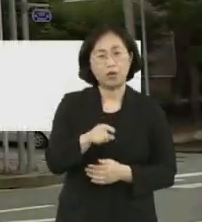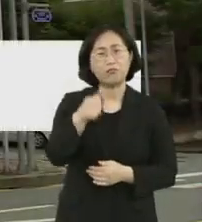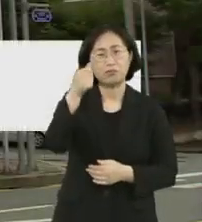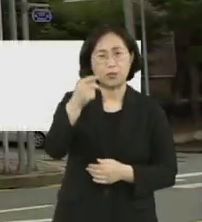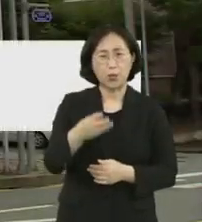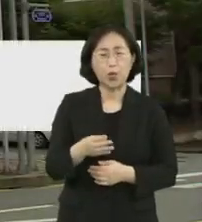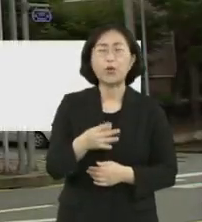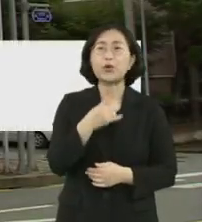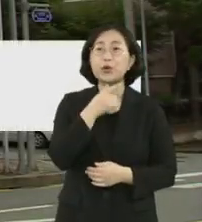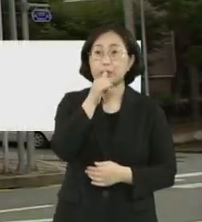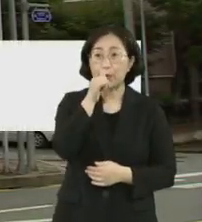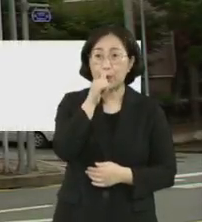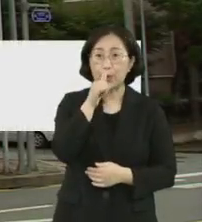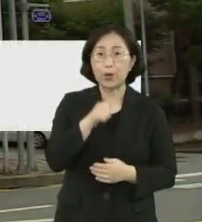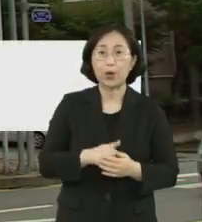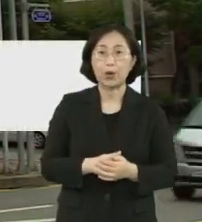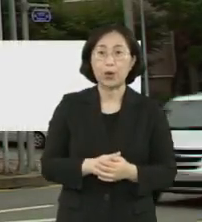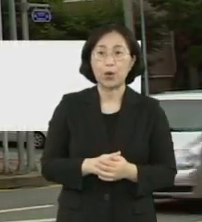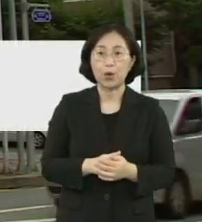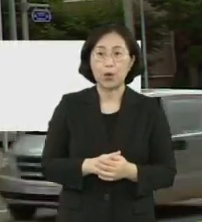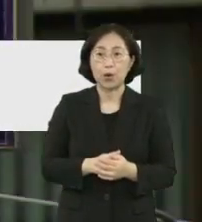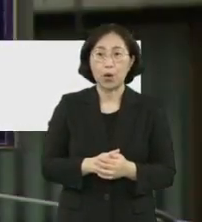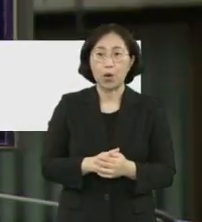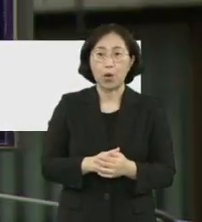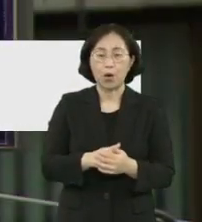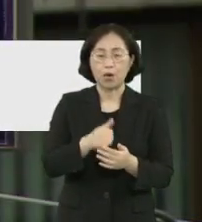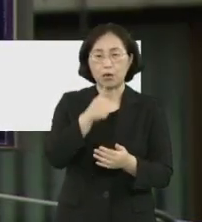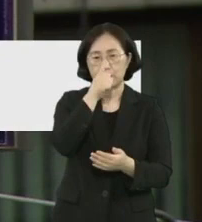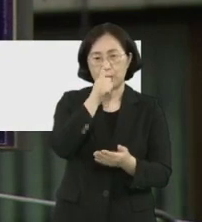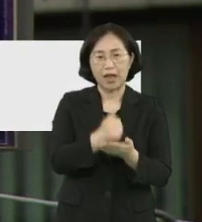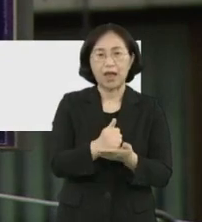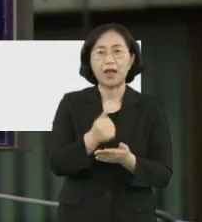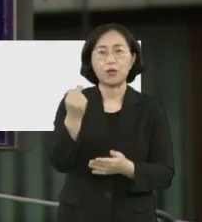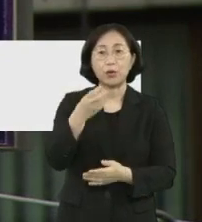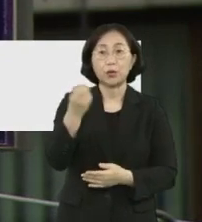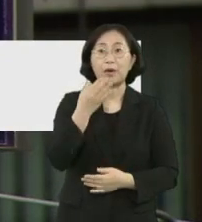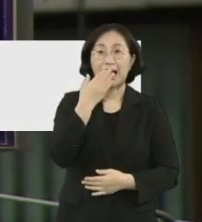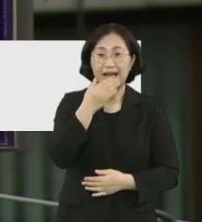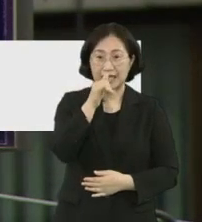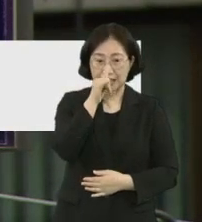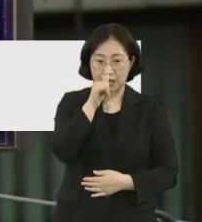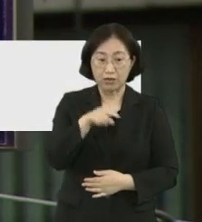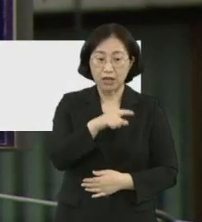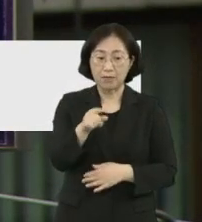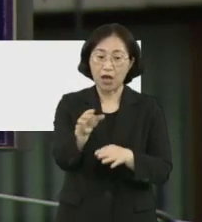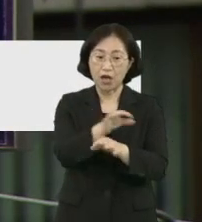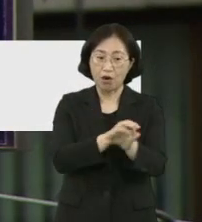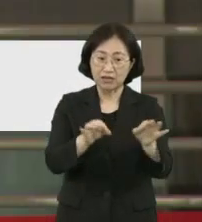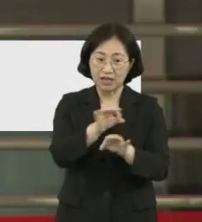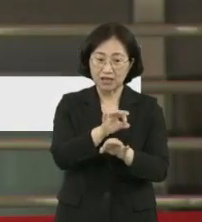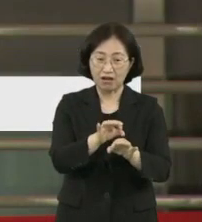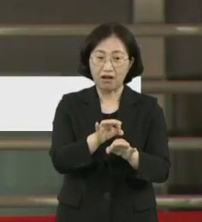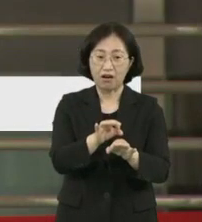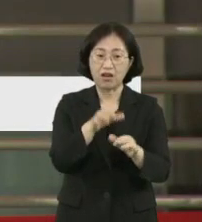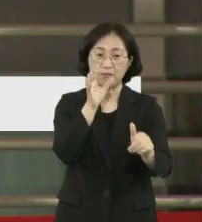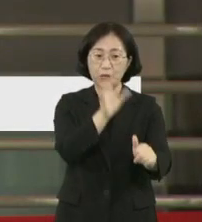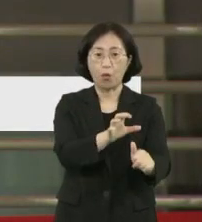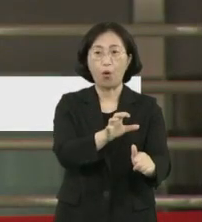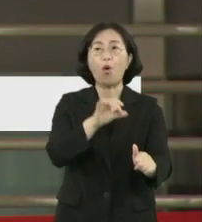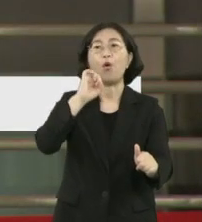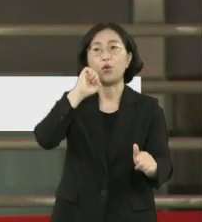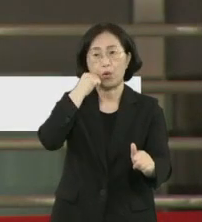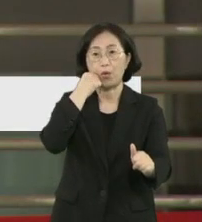됩니다. 사실 워낙 재범 범죄율이 높잖아요. 이분들의 정상적인 경제활동까지 막으면서 통제할 수는